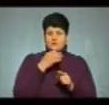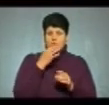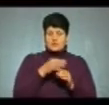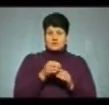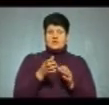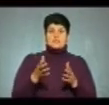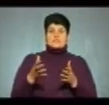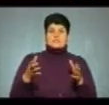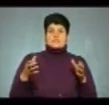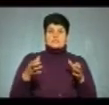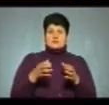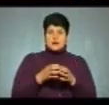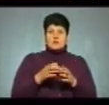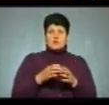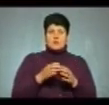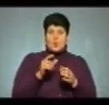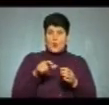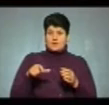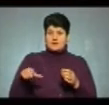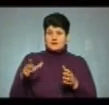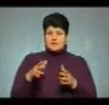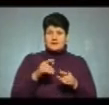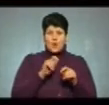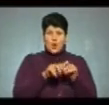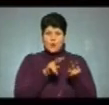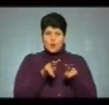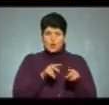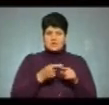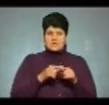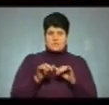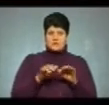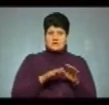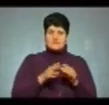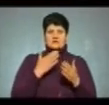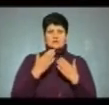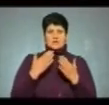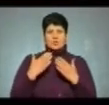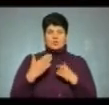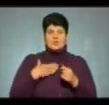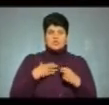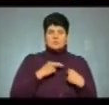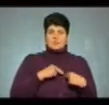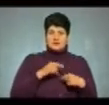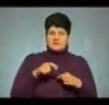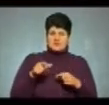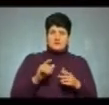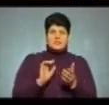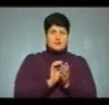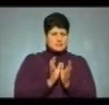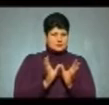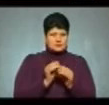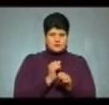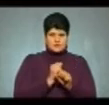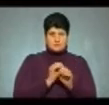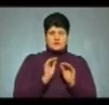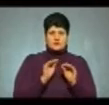зібрали весь колектив, і він контролює цей процес. Тобто він спілкується з нашими працівниками, ми тісно спрацюємо, ми